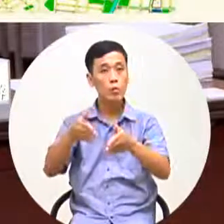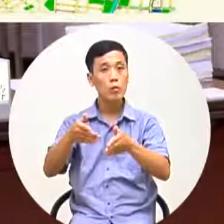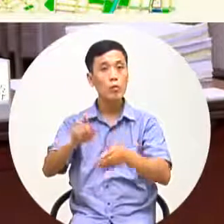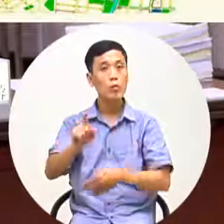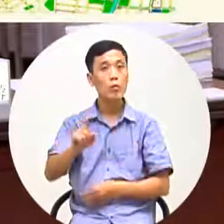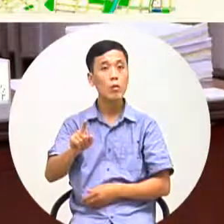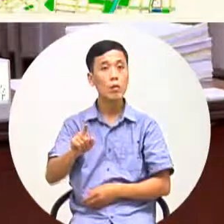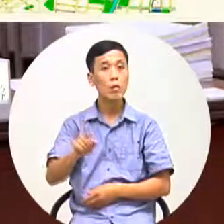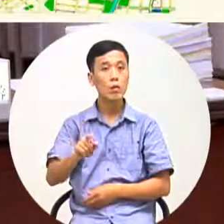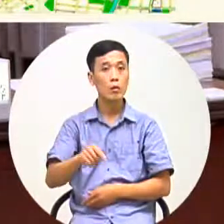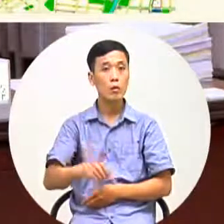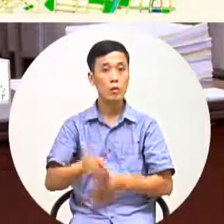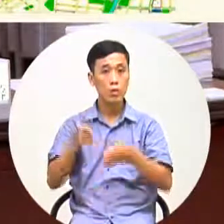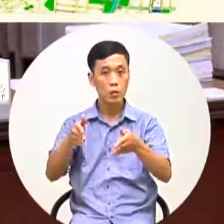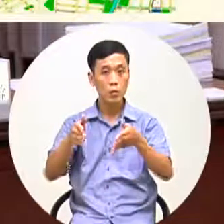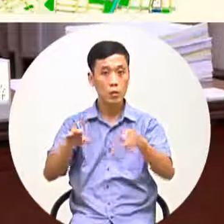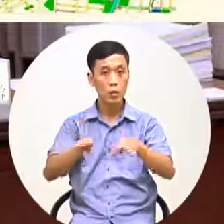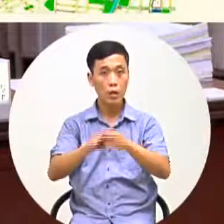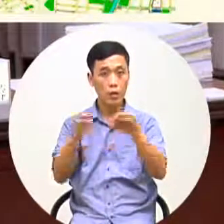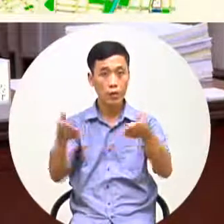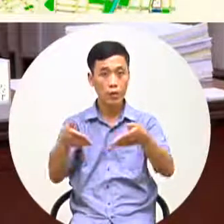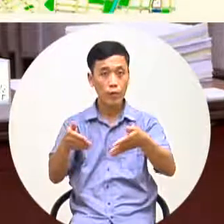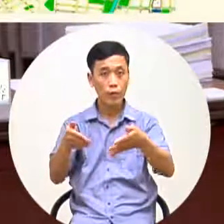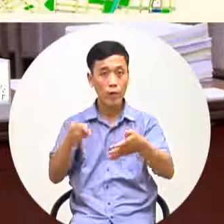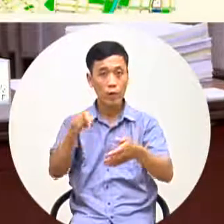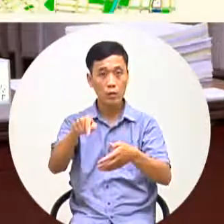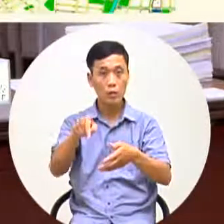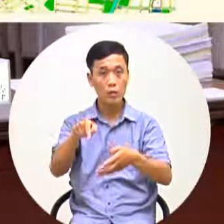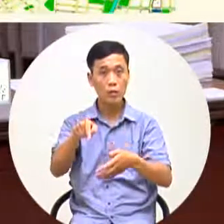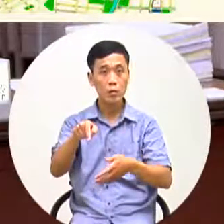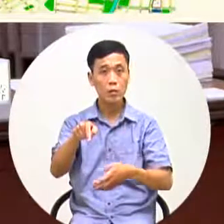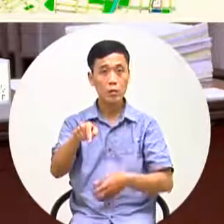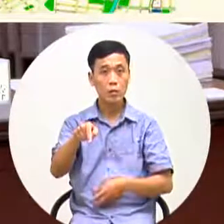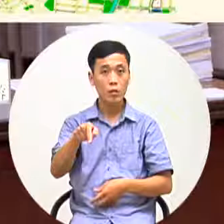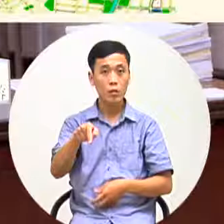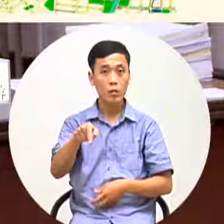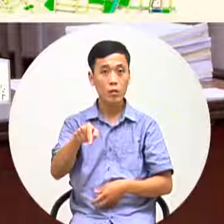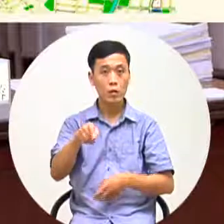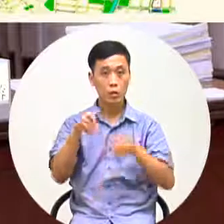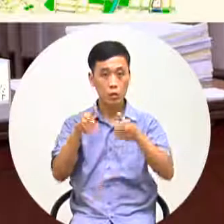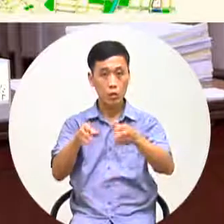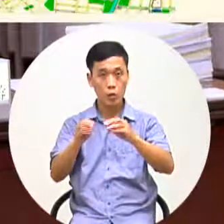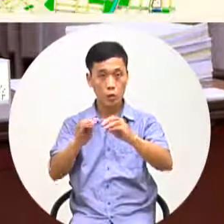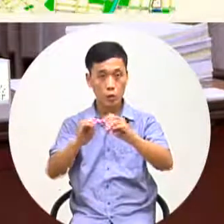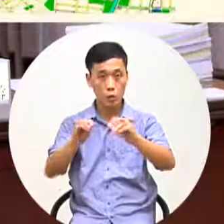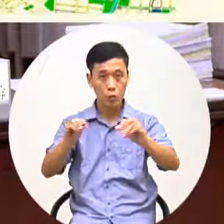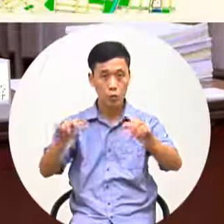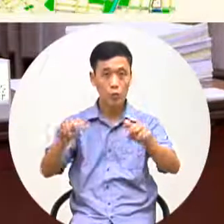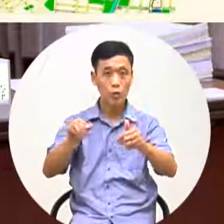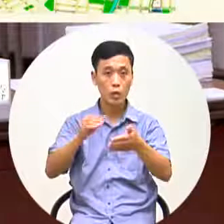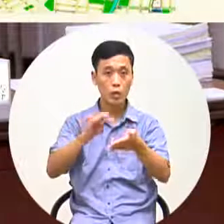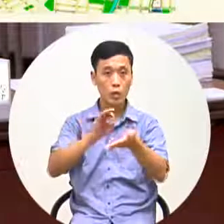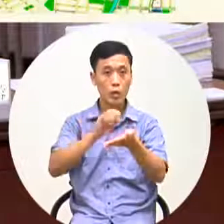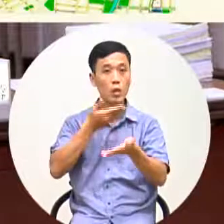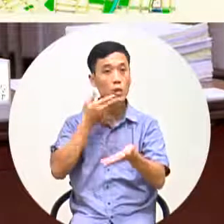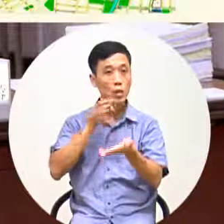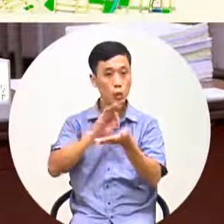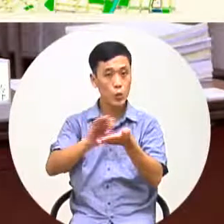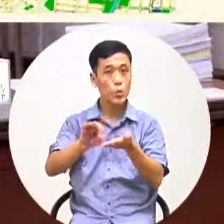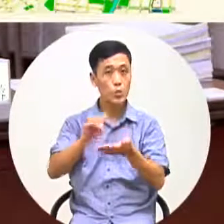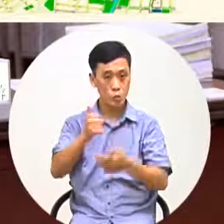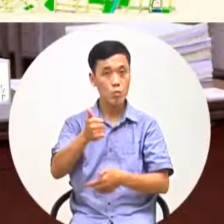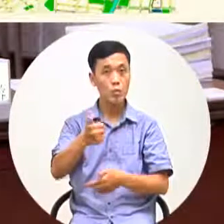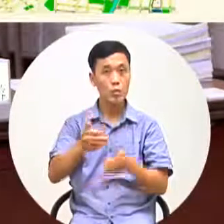这个立场来讲，对不对？哈、哦，把土地充分有效的利用嘛，这真正是无简单啦。所以，你再